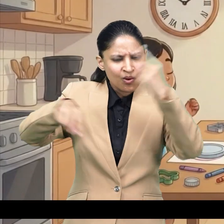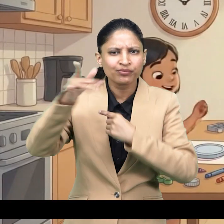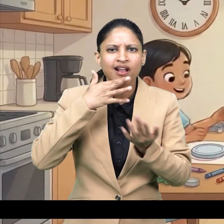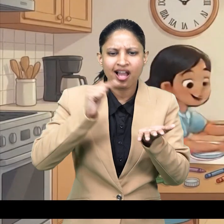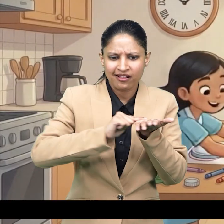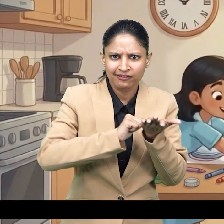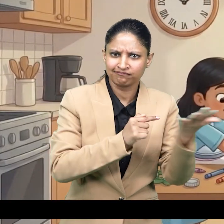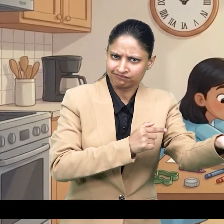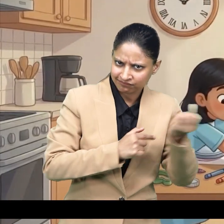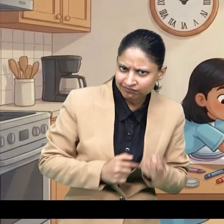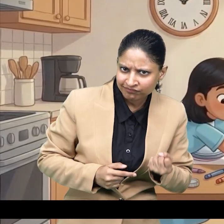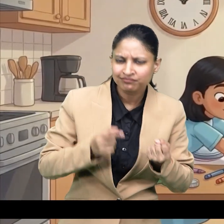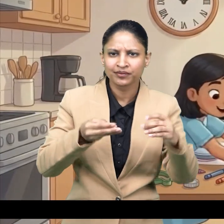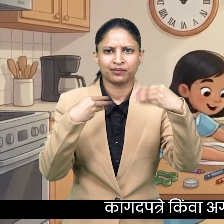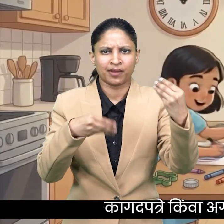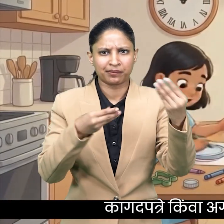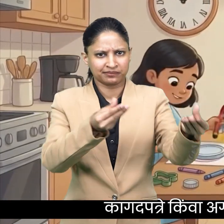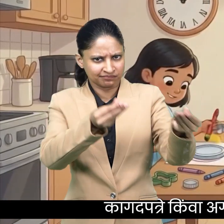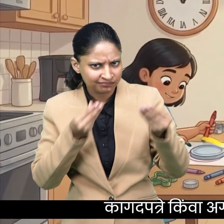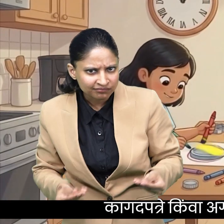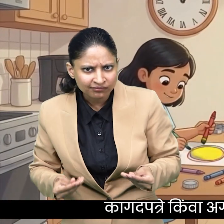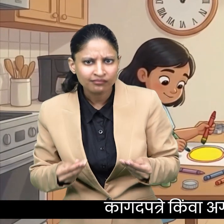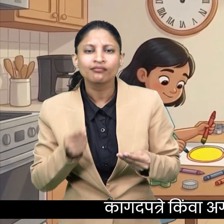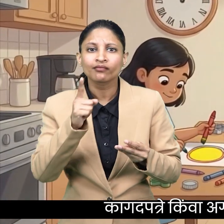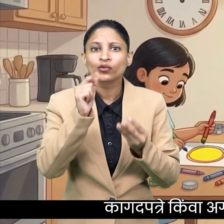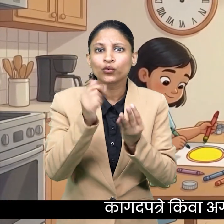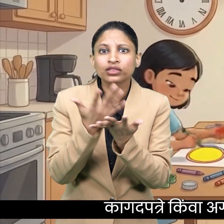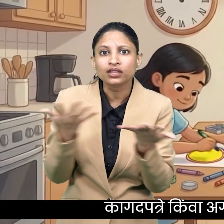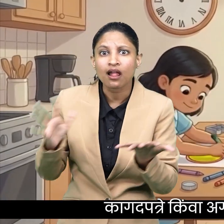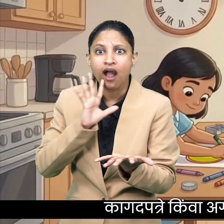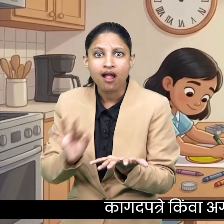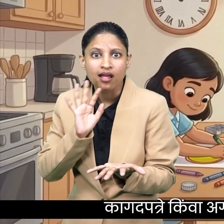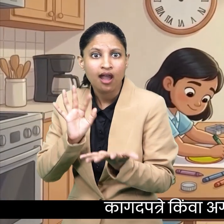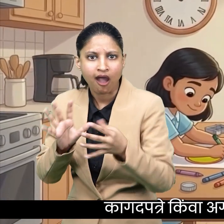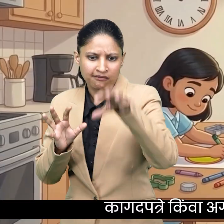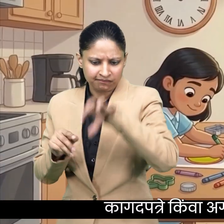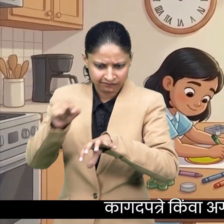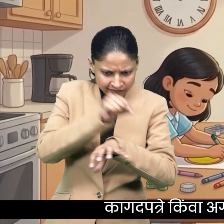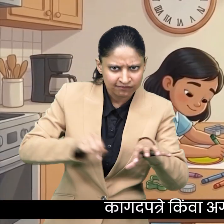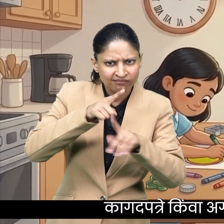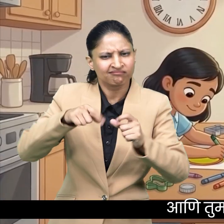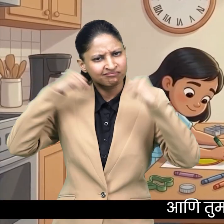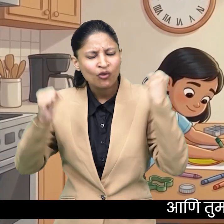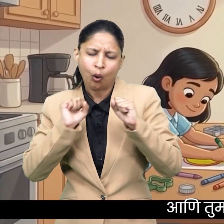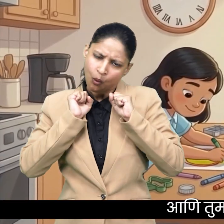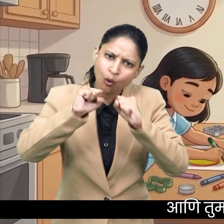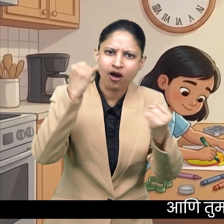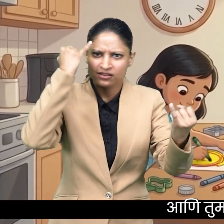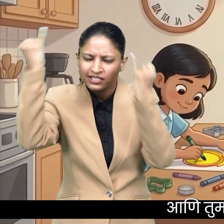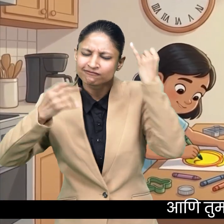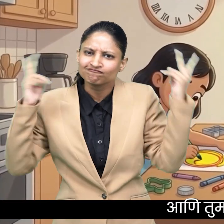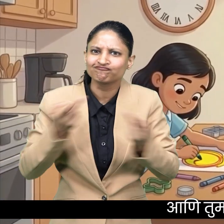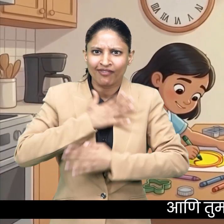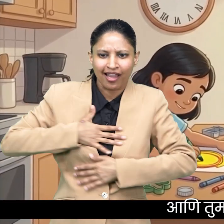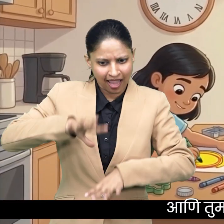तर तुमचे रंगीत पेन्सिल, कागदपत्रे किंवा अगदी काही वस्तू घ्या ज्या तुम्ही ट्रेस करू शकता आणि तुमचे